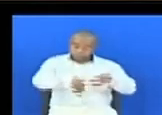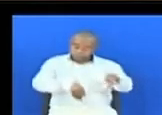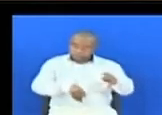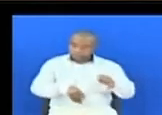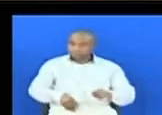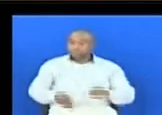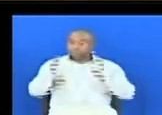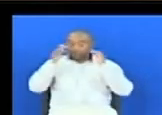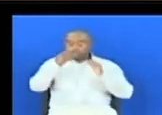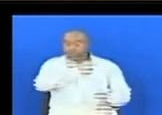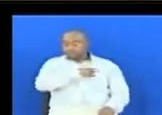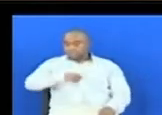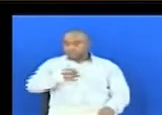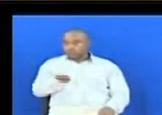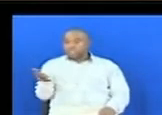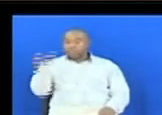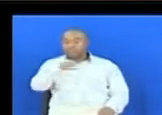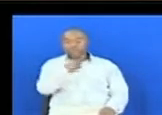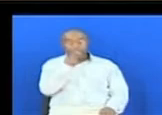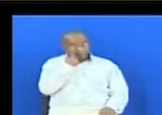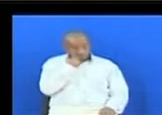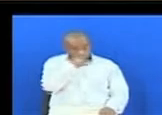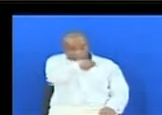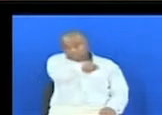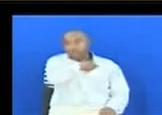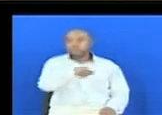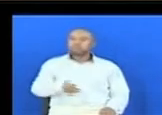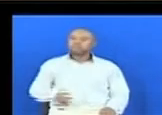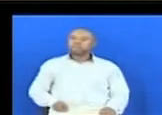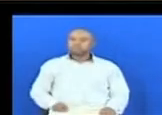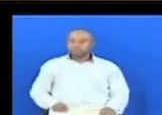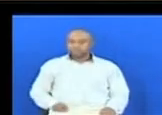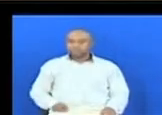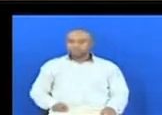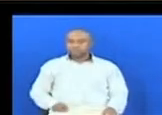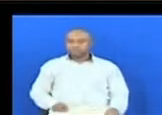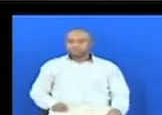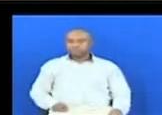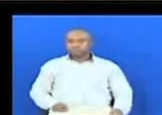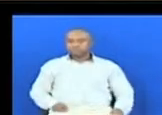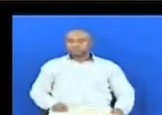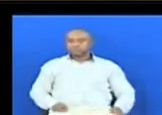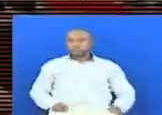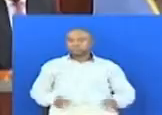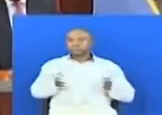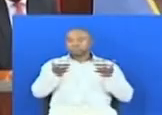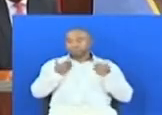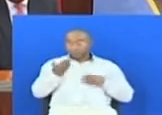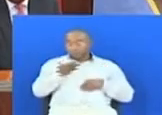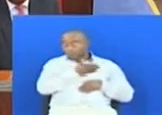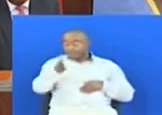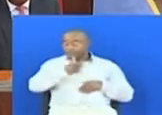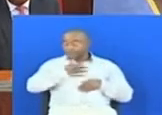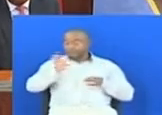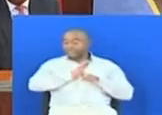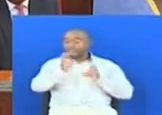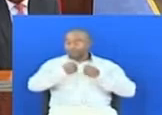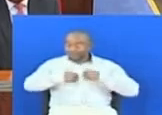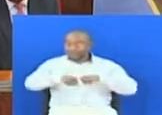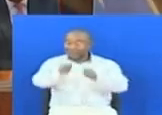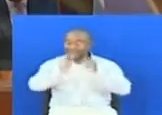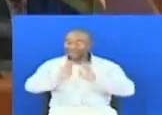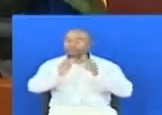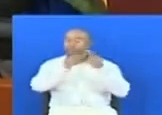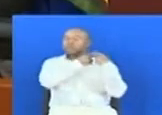Mheshimiwa Rais mwenyewe amepata nafasi ya kwenda kule na kumjulia hali. Kwa hiyo kwa upande wetu tumetekeleza wajibu wetu